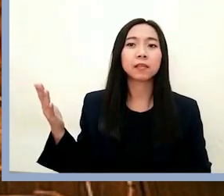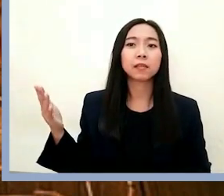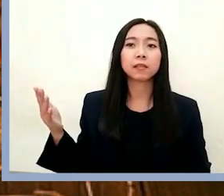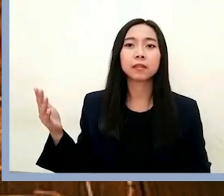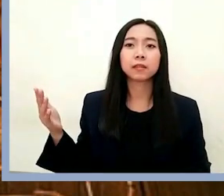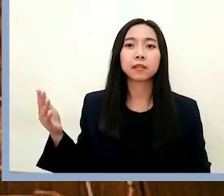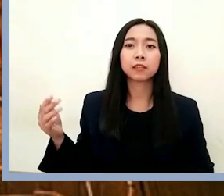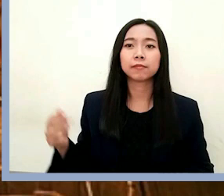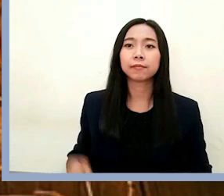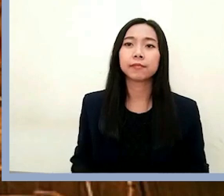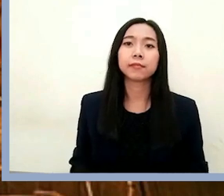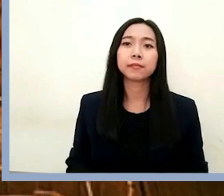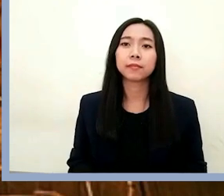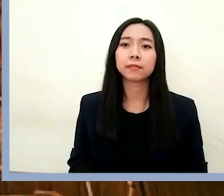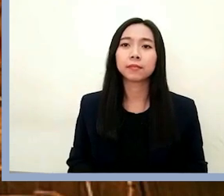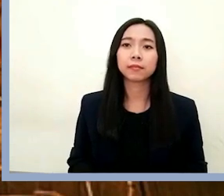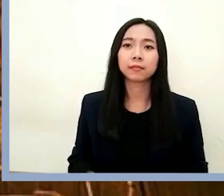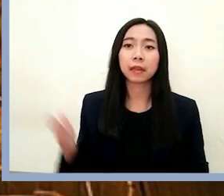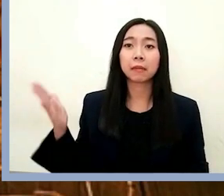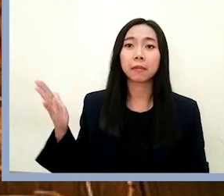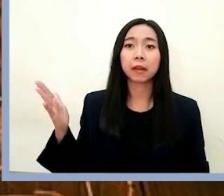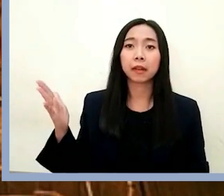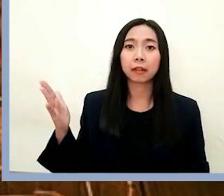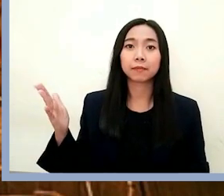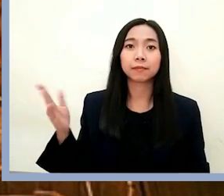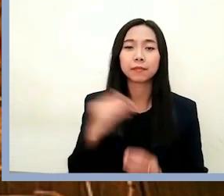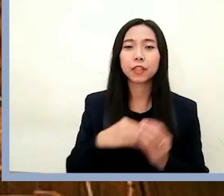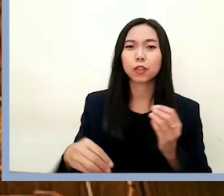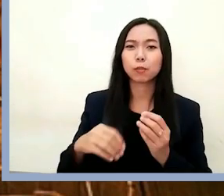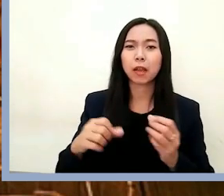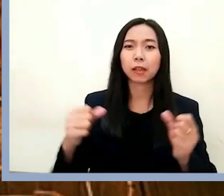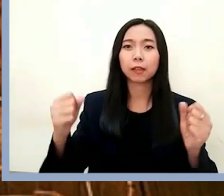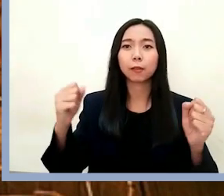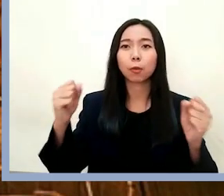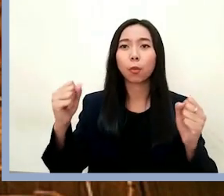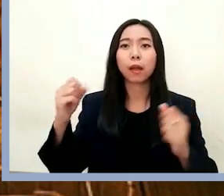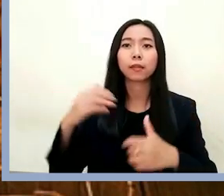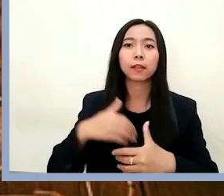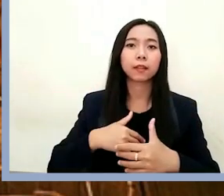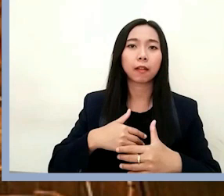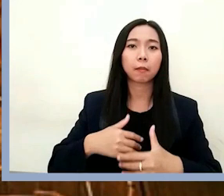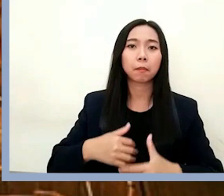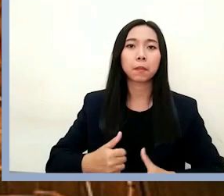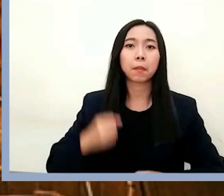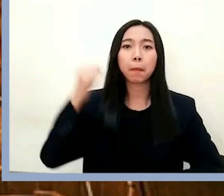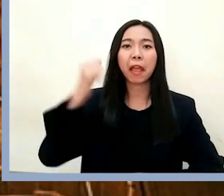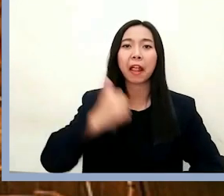memperkuat ya mekanisme membela dirinya itu makin kuat makin